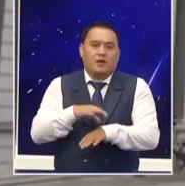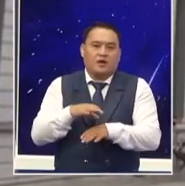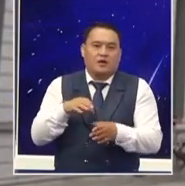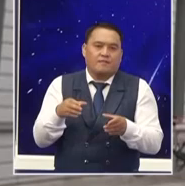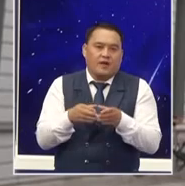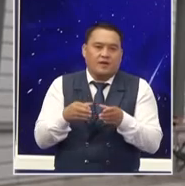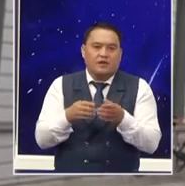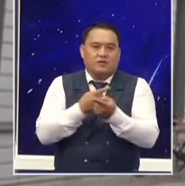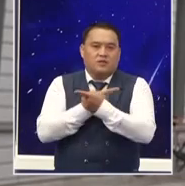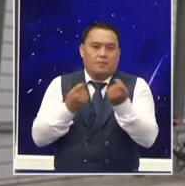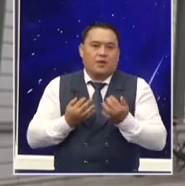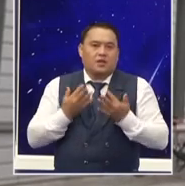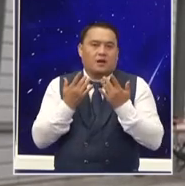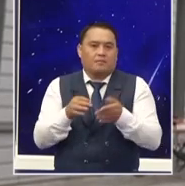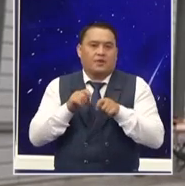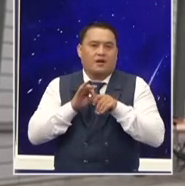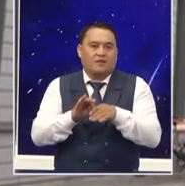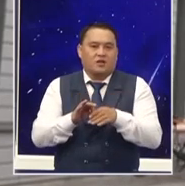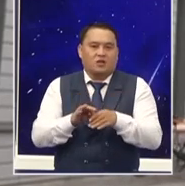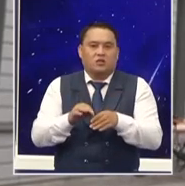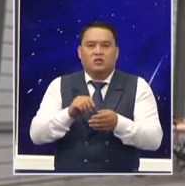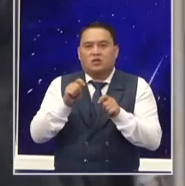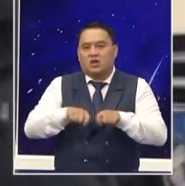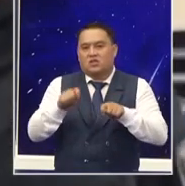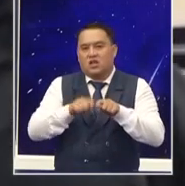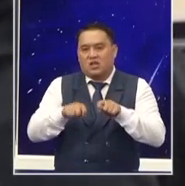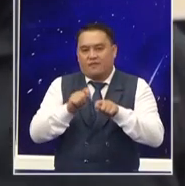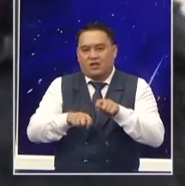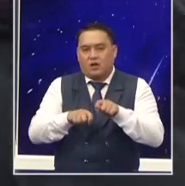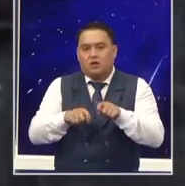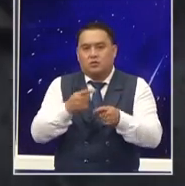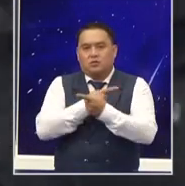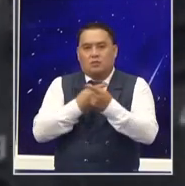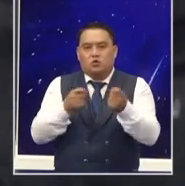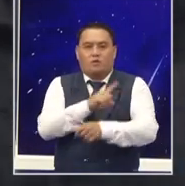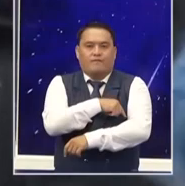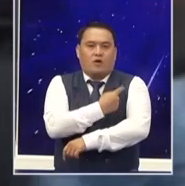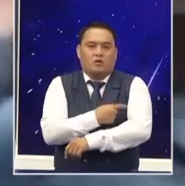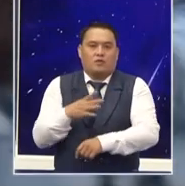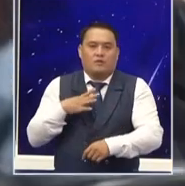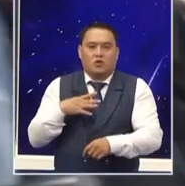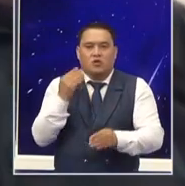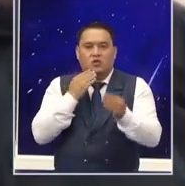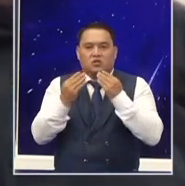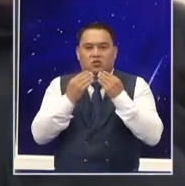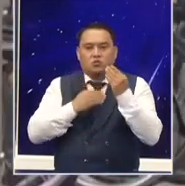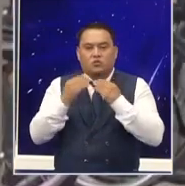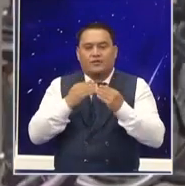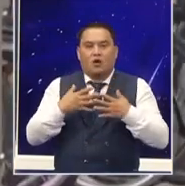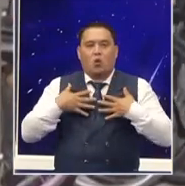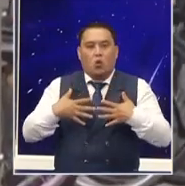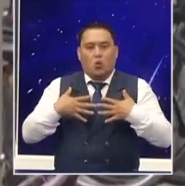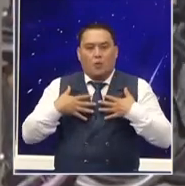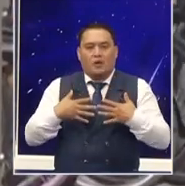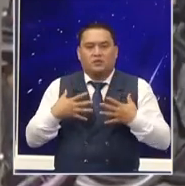Германии Штеффен Зайберт потребовал проведения прозрачного расследования. По сообщению врачей, Навальный находится в искусственной коме. Состояние